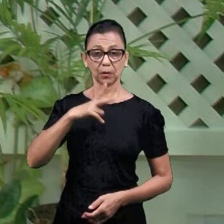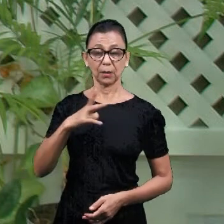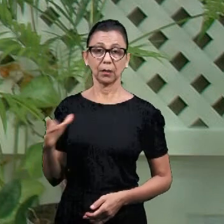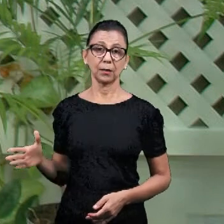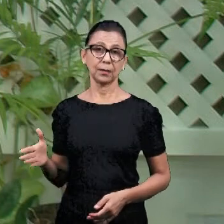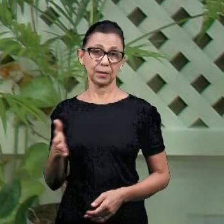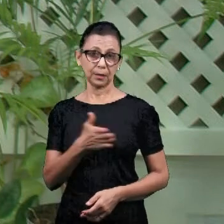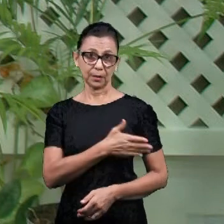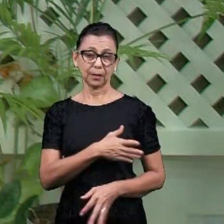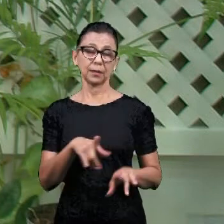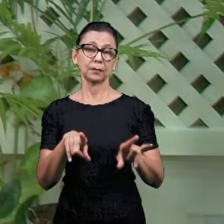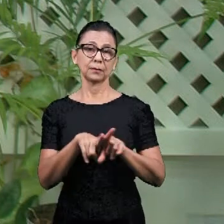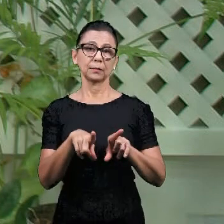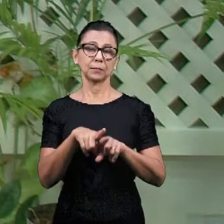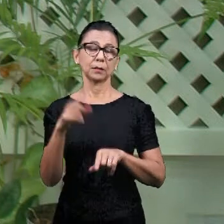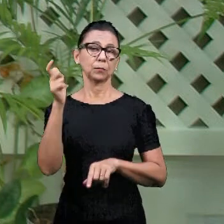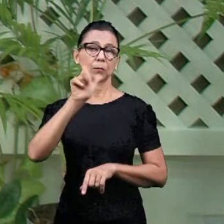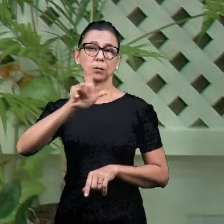L'autre,